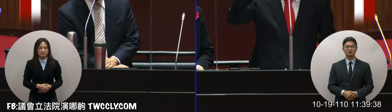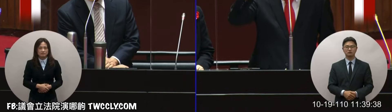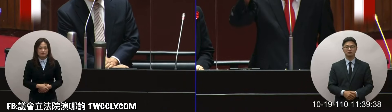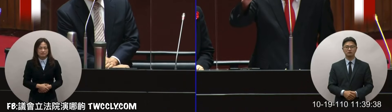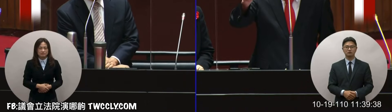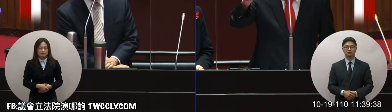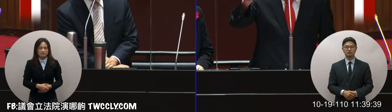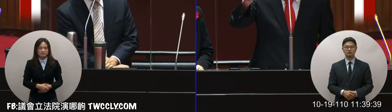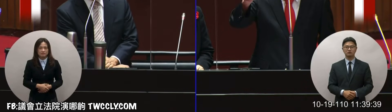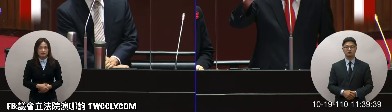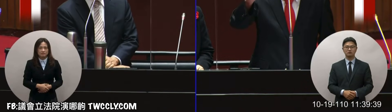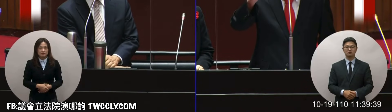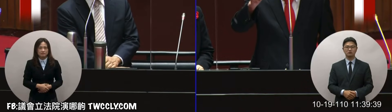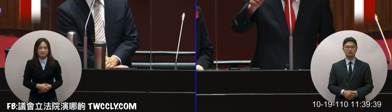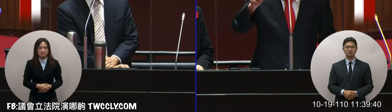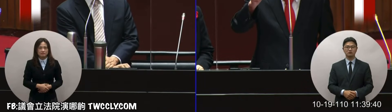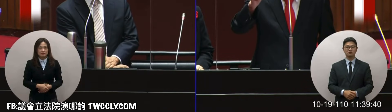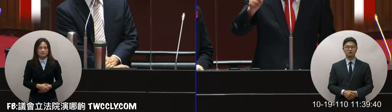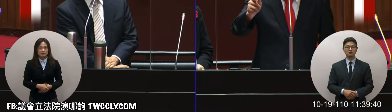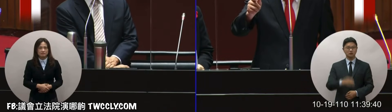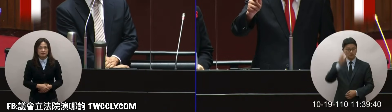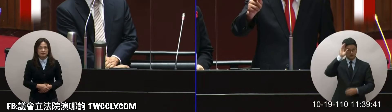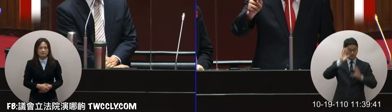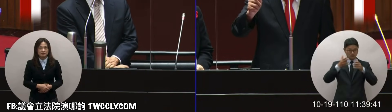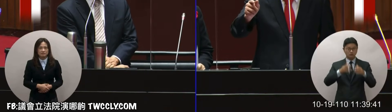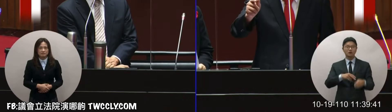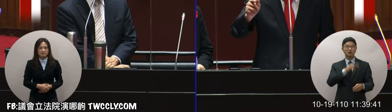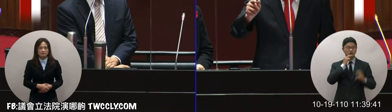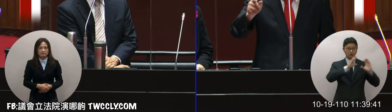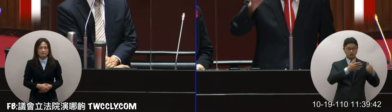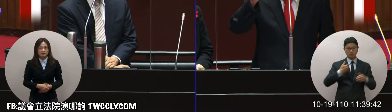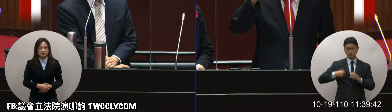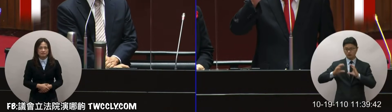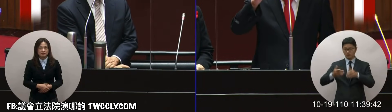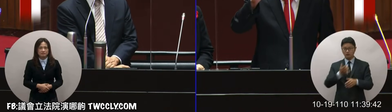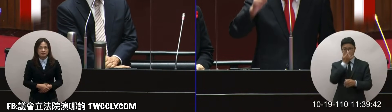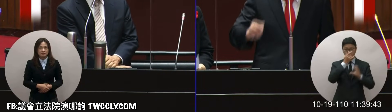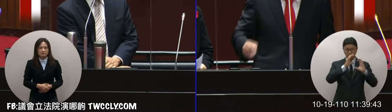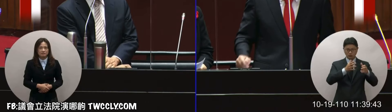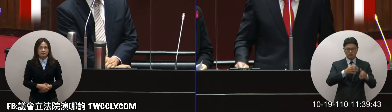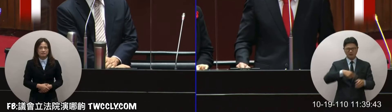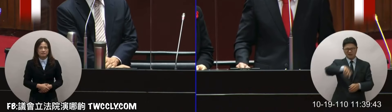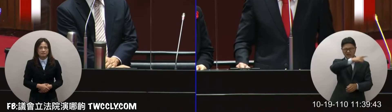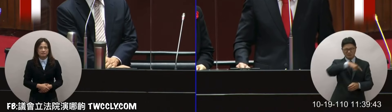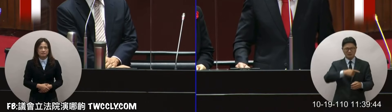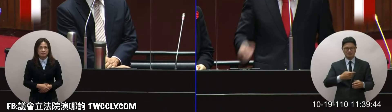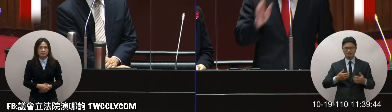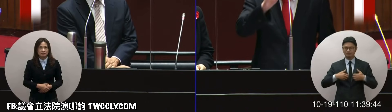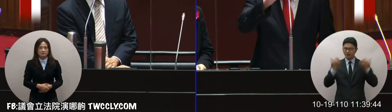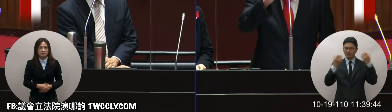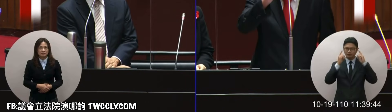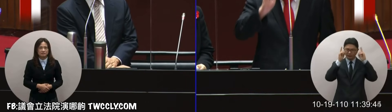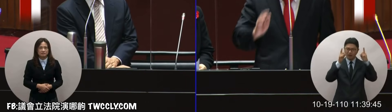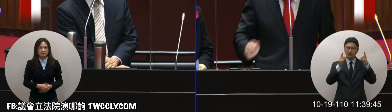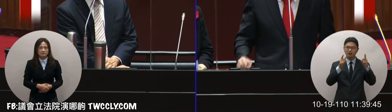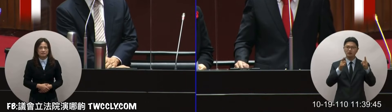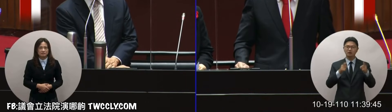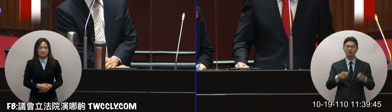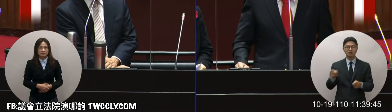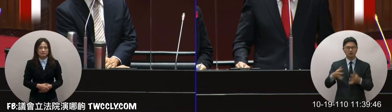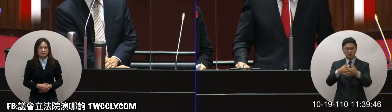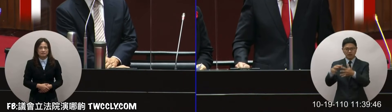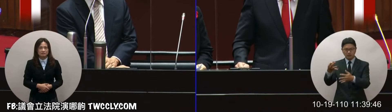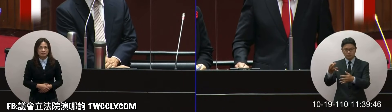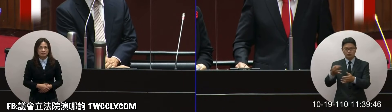造成俄罗斯、英国、法国、德国大家非常的愤怒，已经不用美元去结